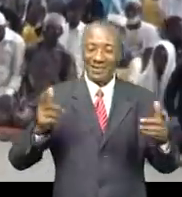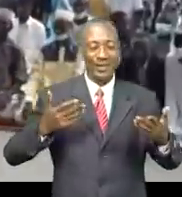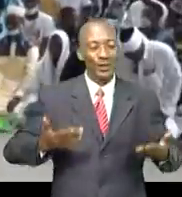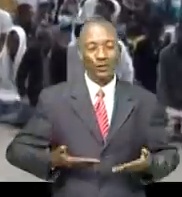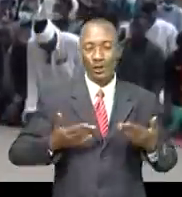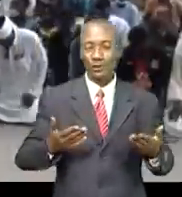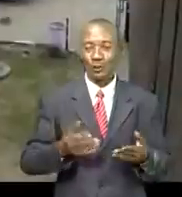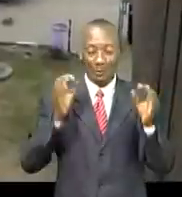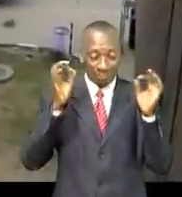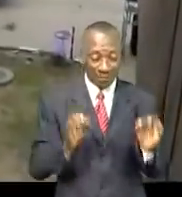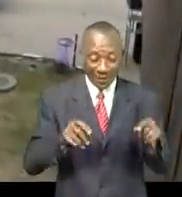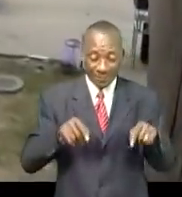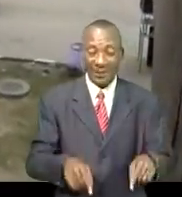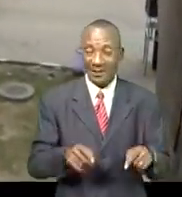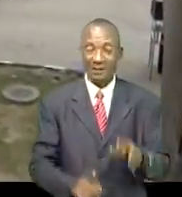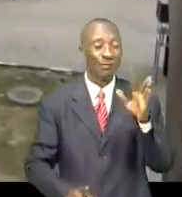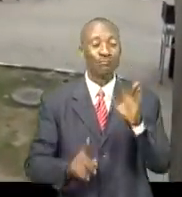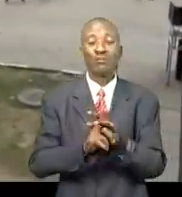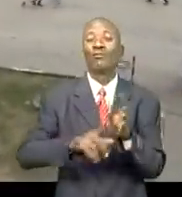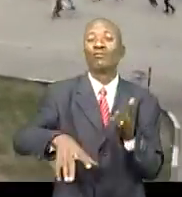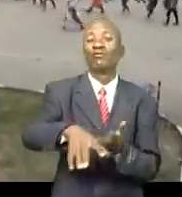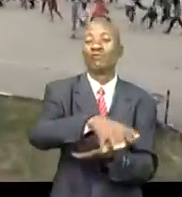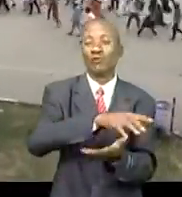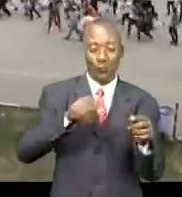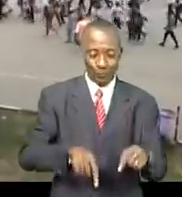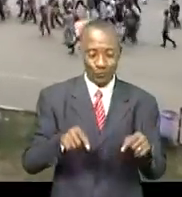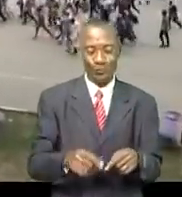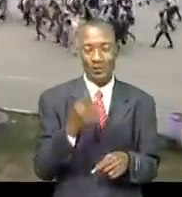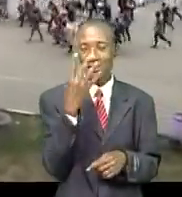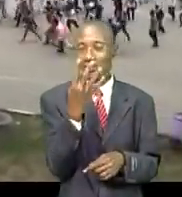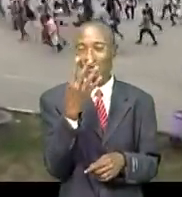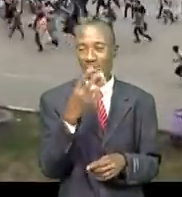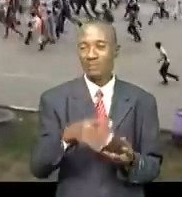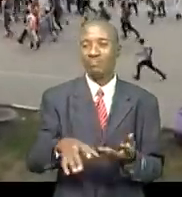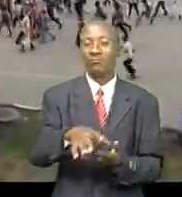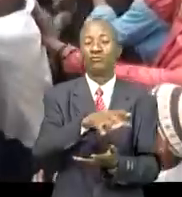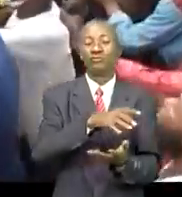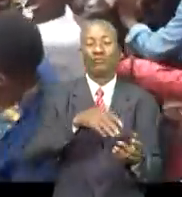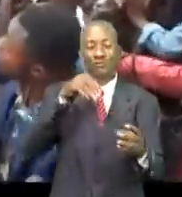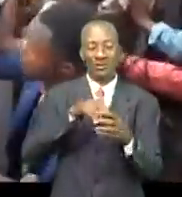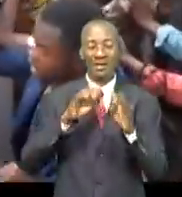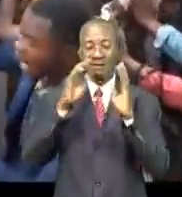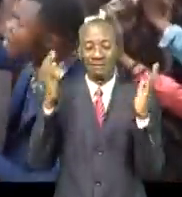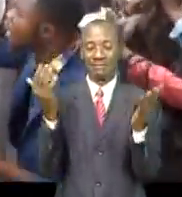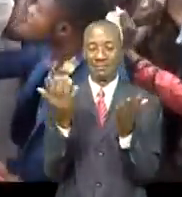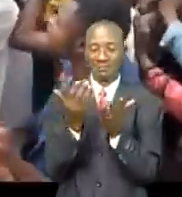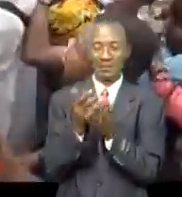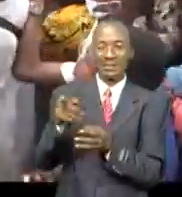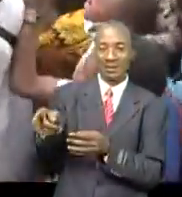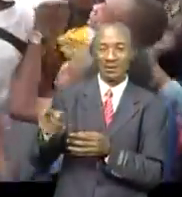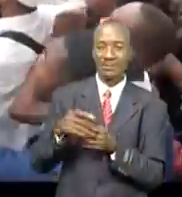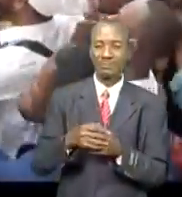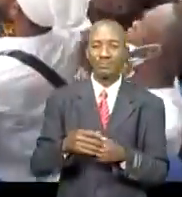tourné à l'émeute ce jeudi 13 mai 2021 à l'esplanade du stade des martyrs. Un groupe d'individus